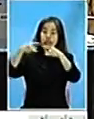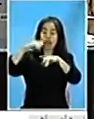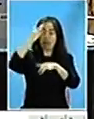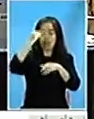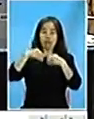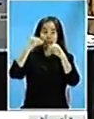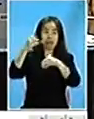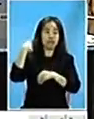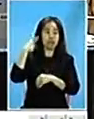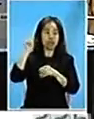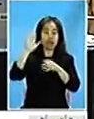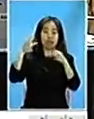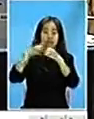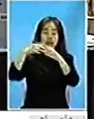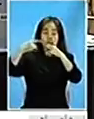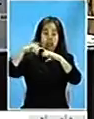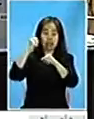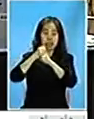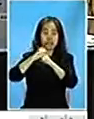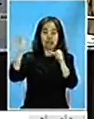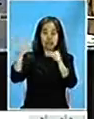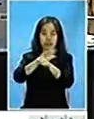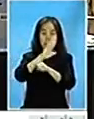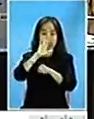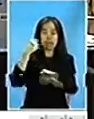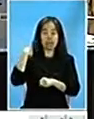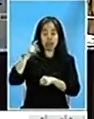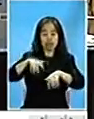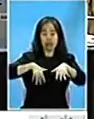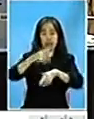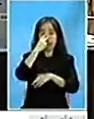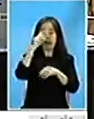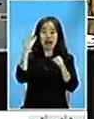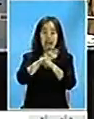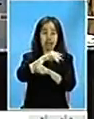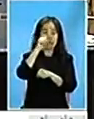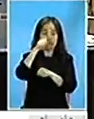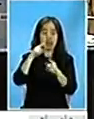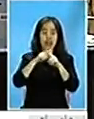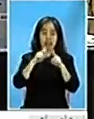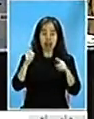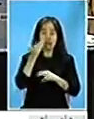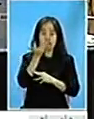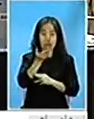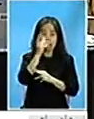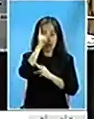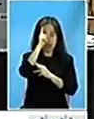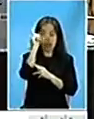ที่อย่างเต็มที่นะครับแล้วก็ประชาชนก็จะได้ประโยชน์เต็มที่เช่นกันเพียงแต่ขอประเด็นเดียวฮะท่าน